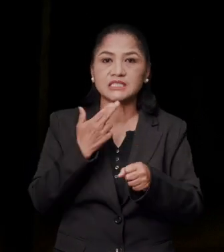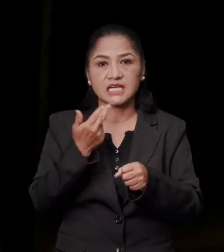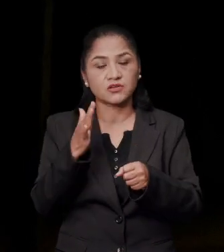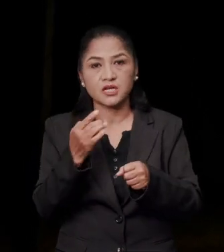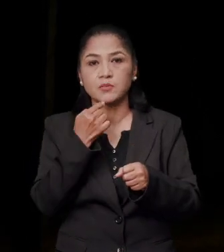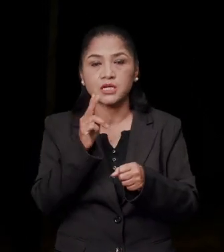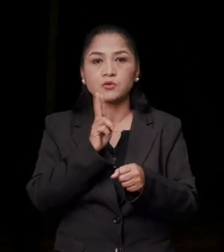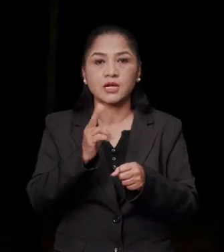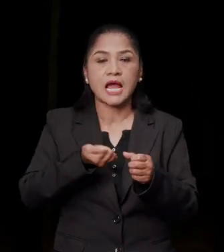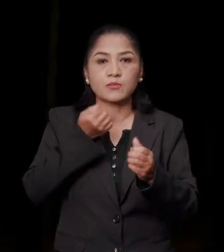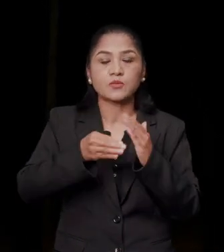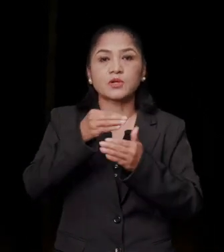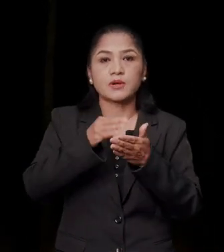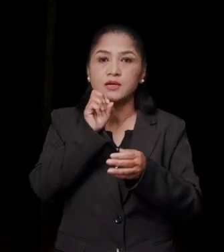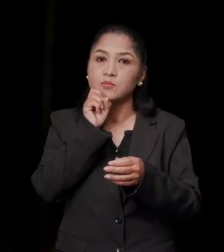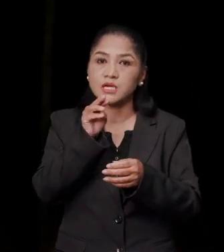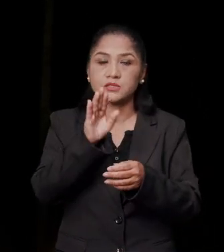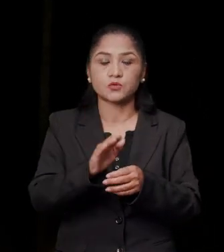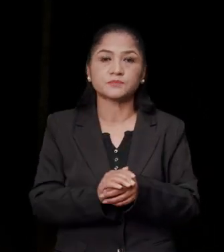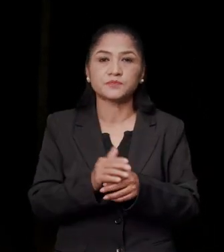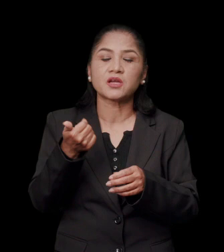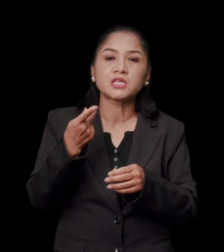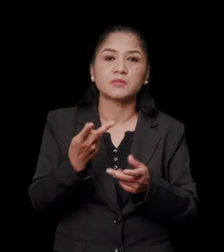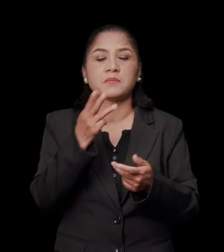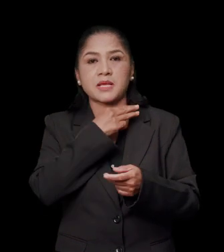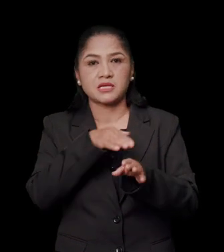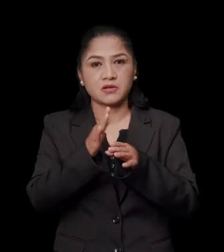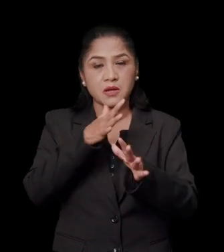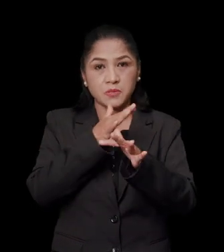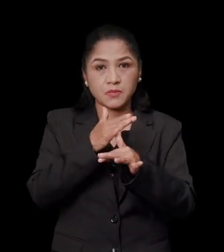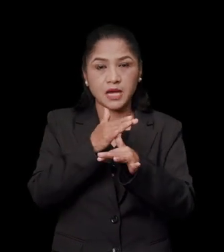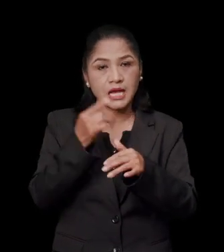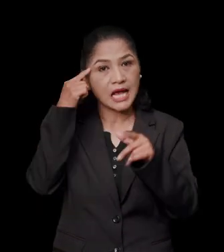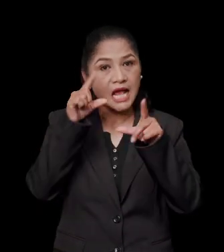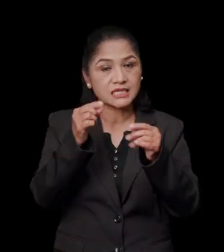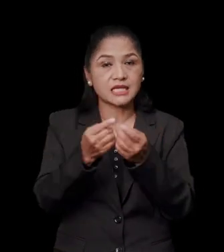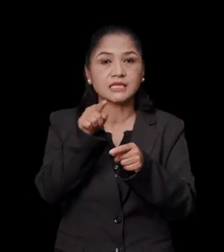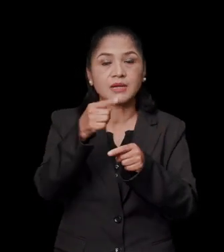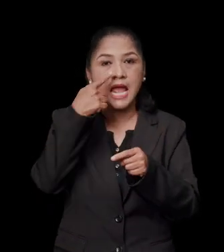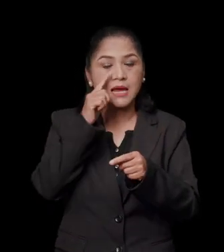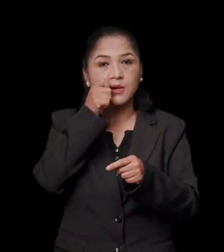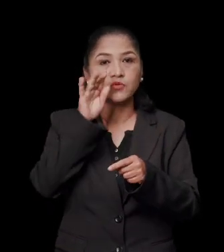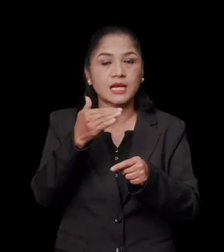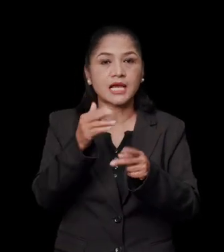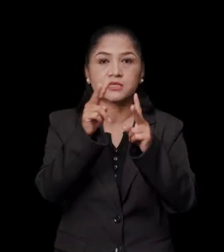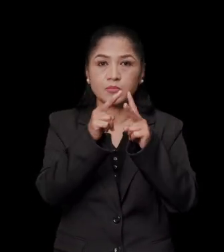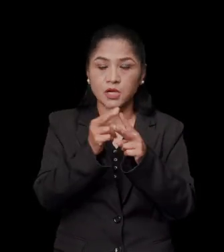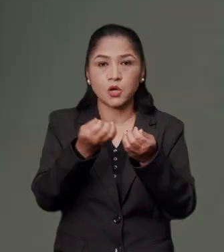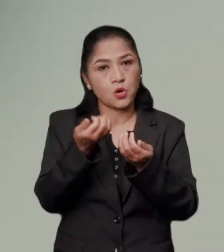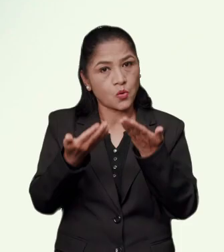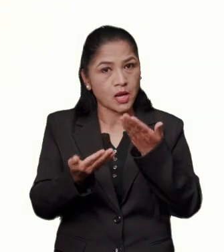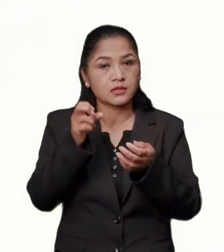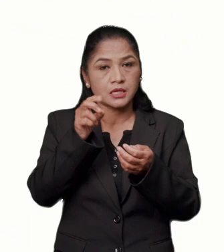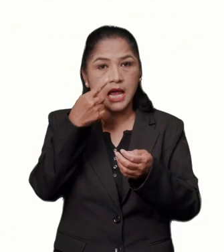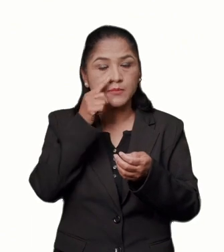बस्न चाहँदैनौ भन्ने कुरा आफ्नो परिवारलाई बताउनेछौ। कतिपय मानिसले विवाहको आशका साथ तिम्रो आमाबुबालाई सम्पर्क